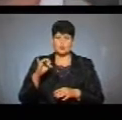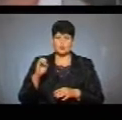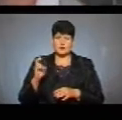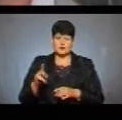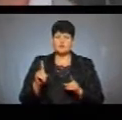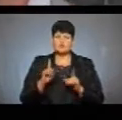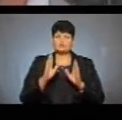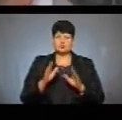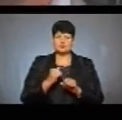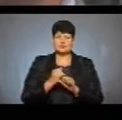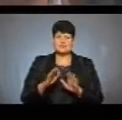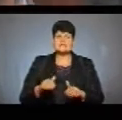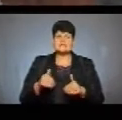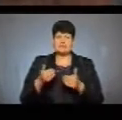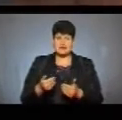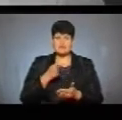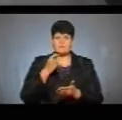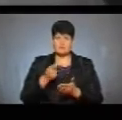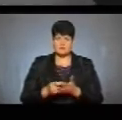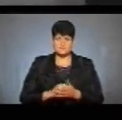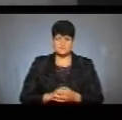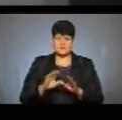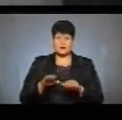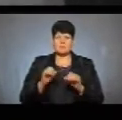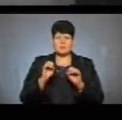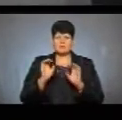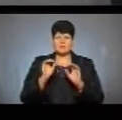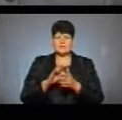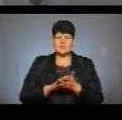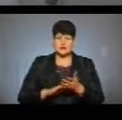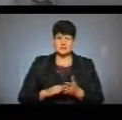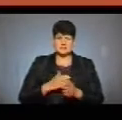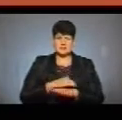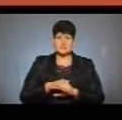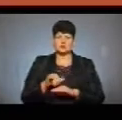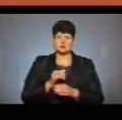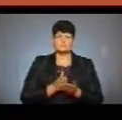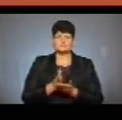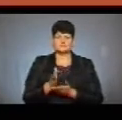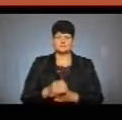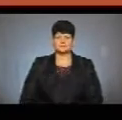що будуть робити зі зверненням, відповідає. Передамо далі за адресою, куди воно скеровано.